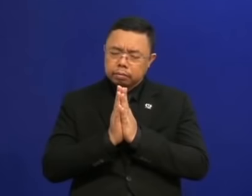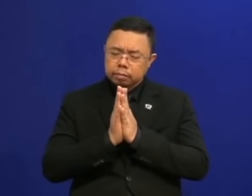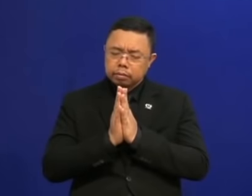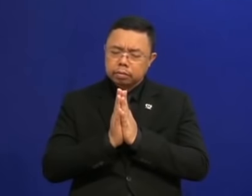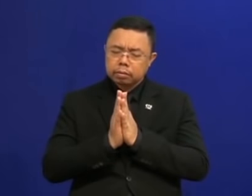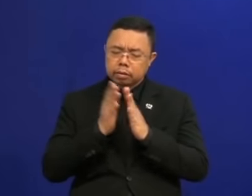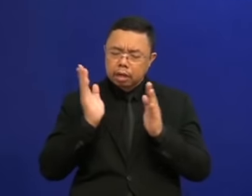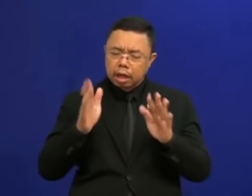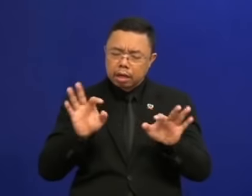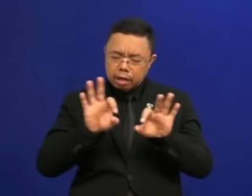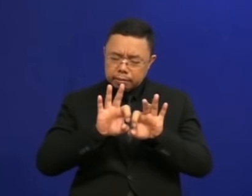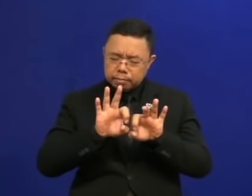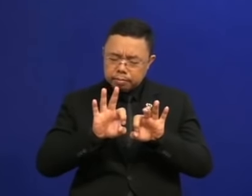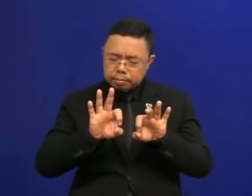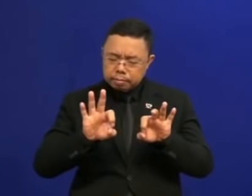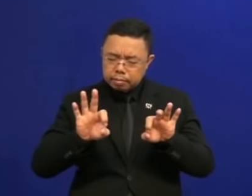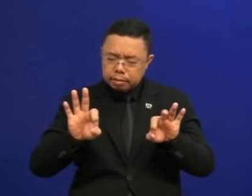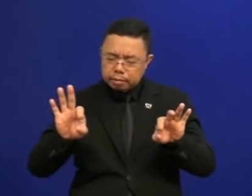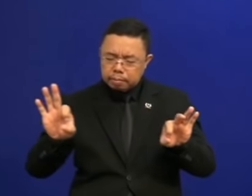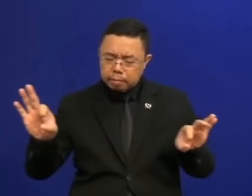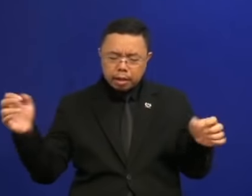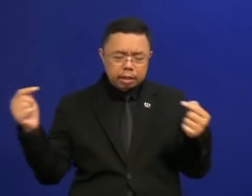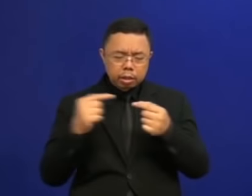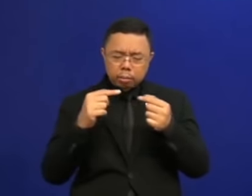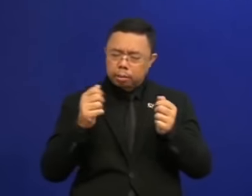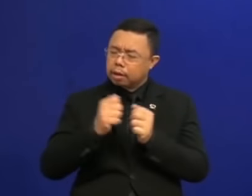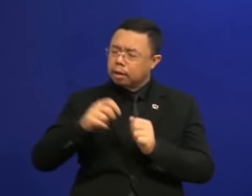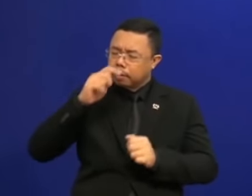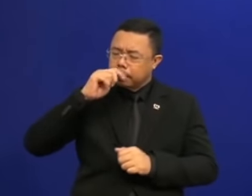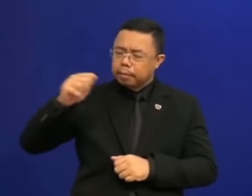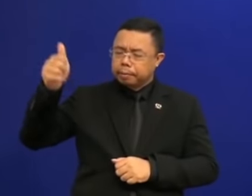ada pipa yang terhubung dengan Bapa